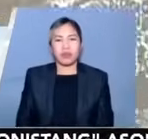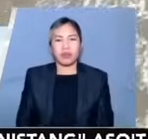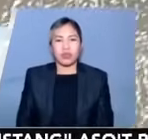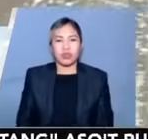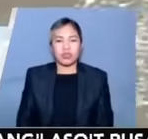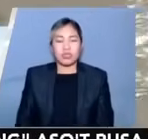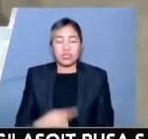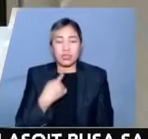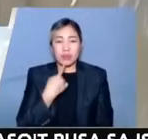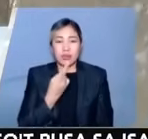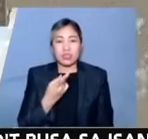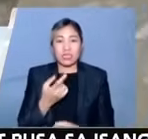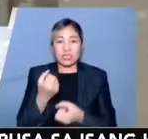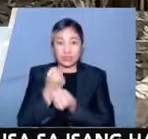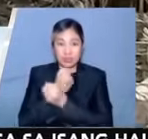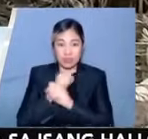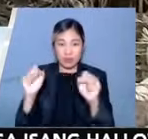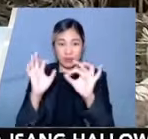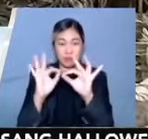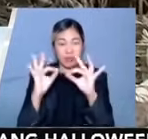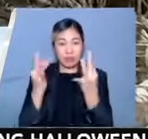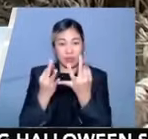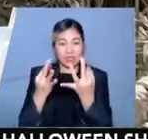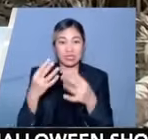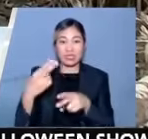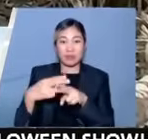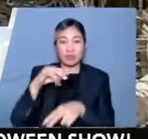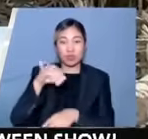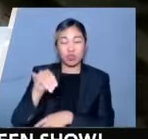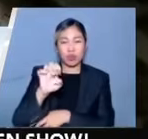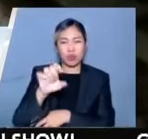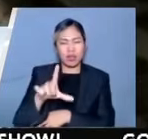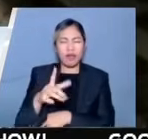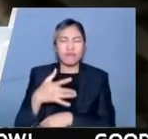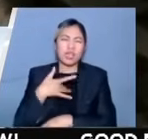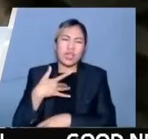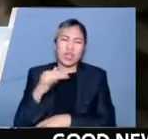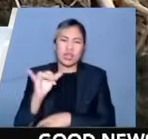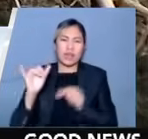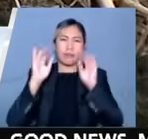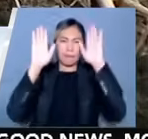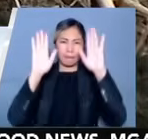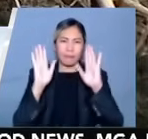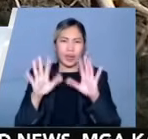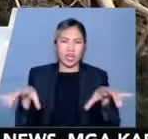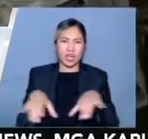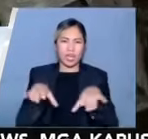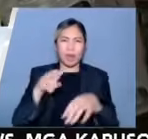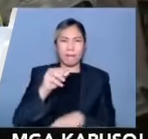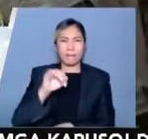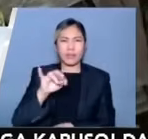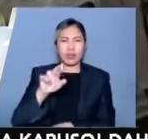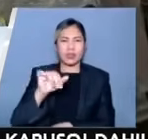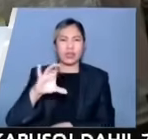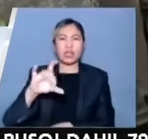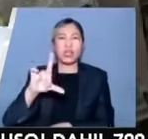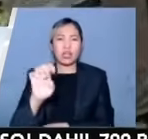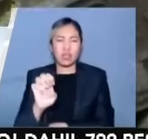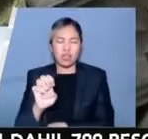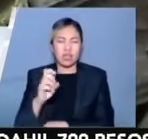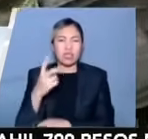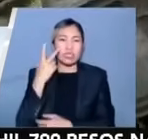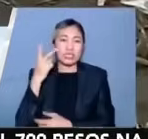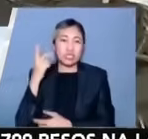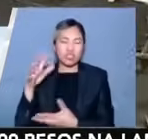nakaligtas ang pamilya nina Joel Wasak ang pader ng bahay nila na dinaanan ng naglalakihang troso sira na rin lahat ng